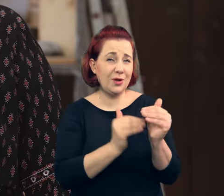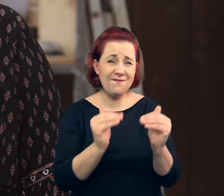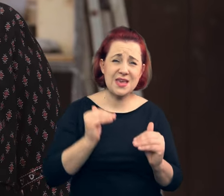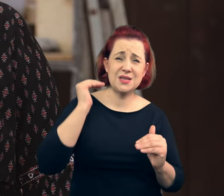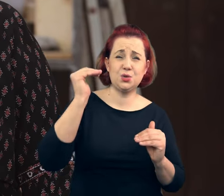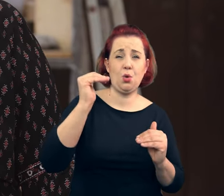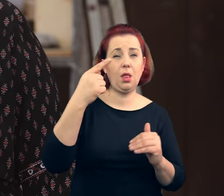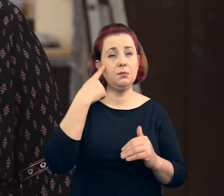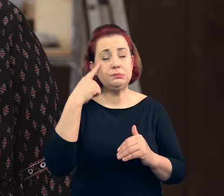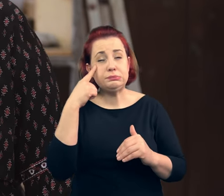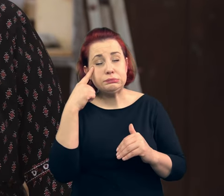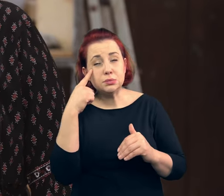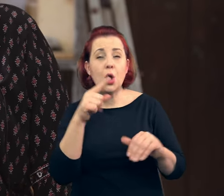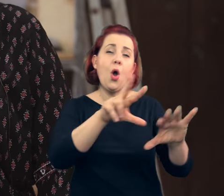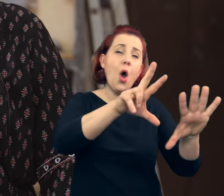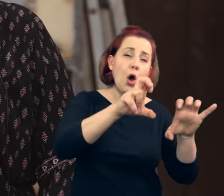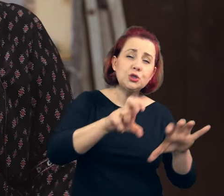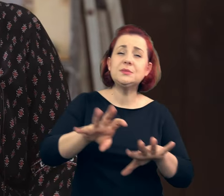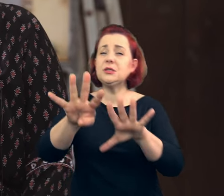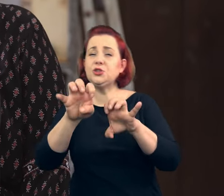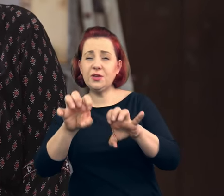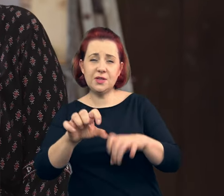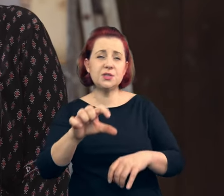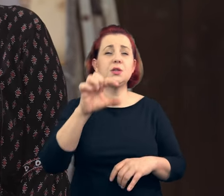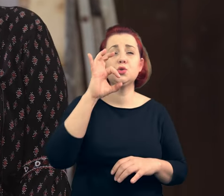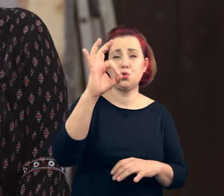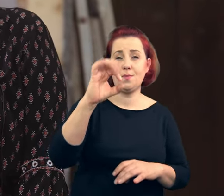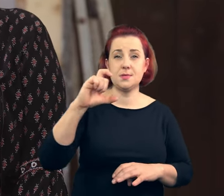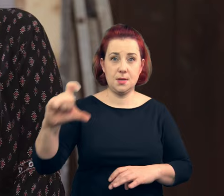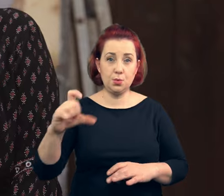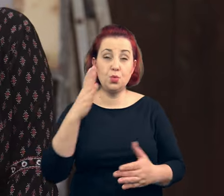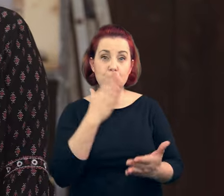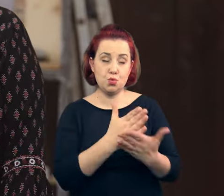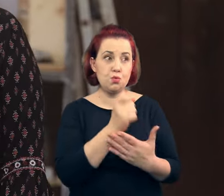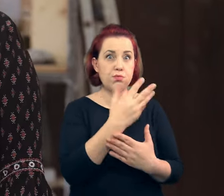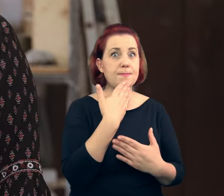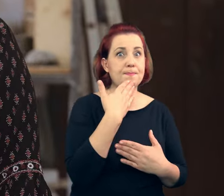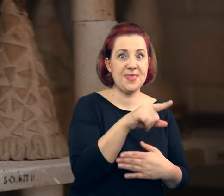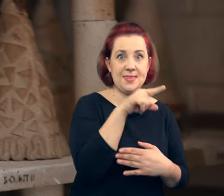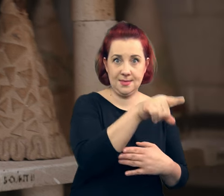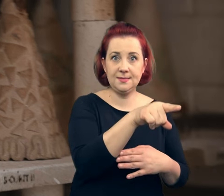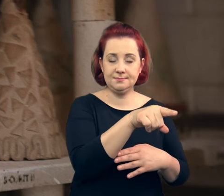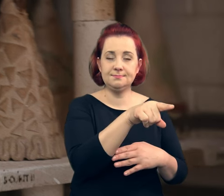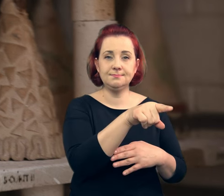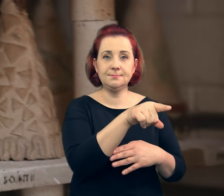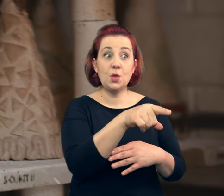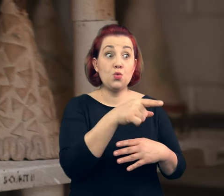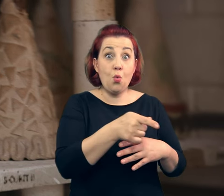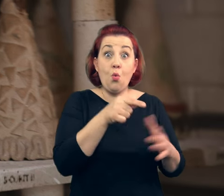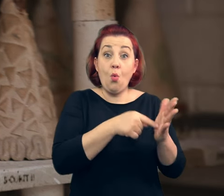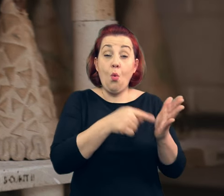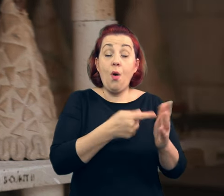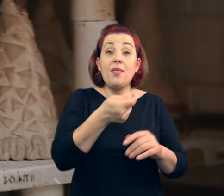900-800 stopni, to już następuje spiek gliny. I wtedy już nazywamy, że dany